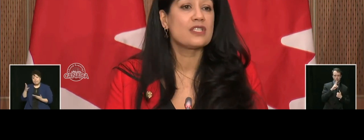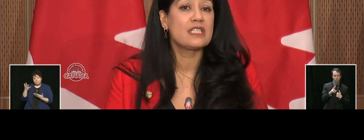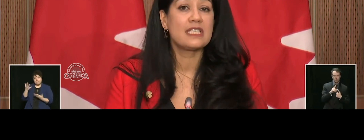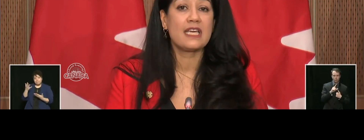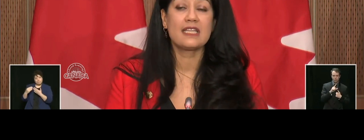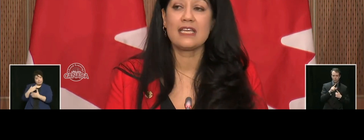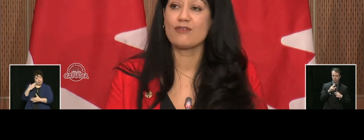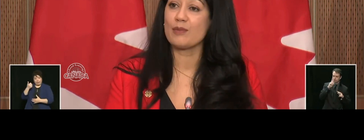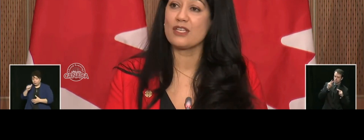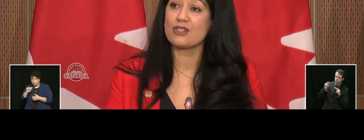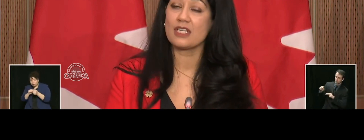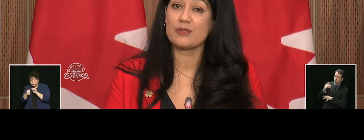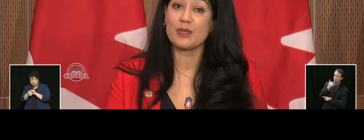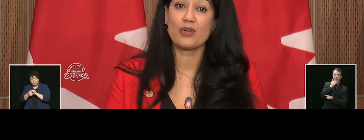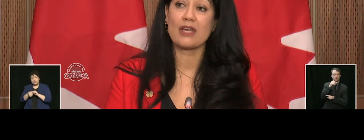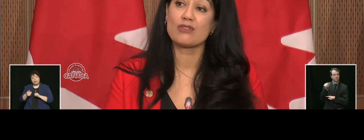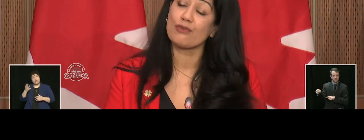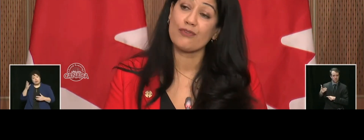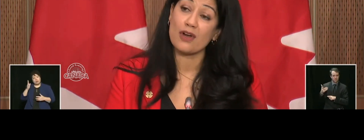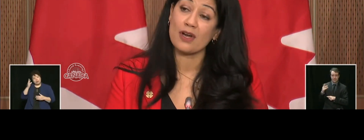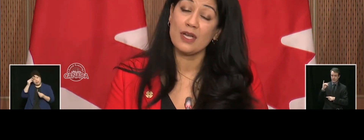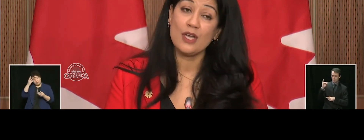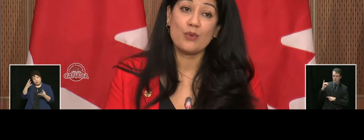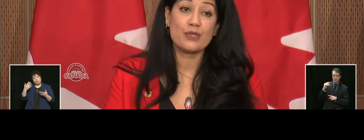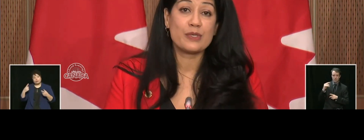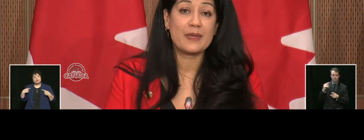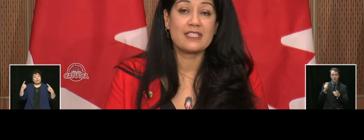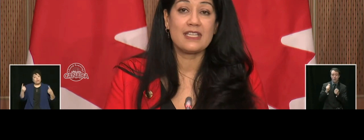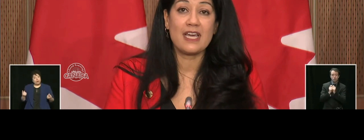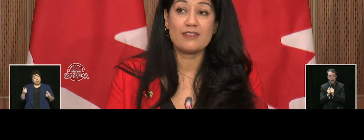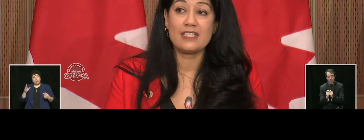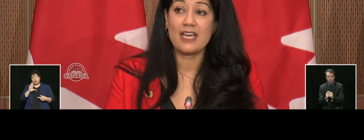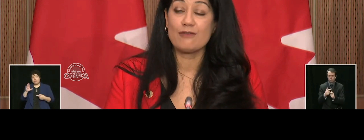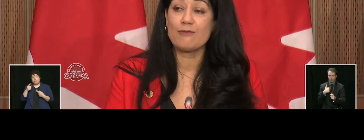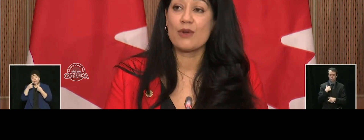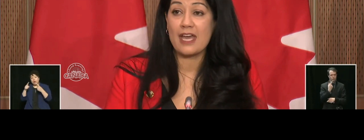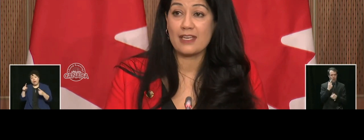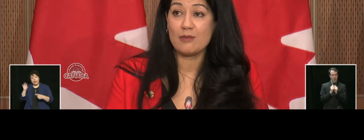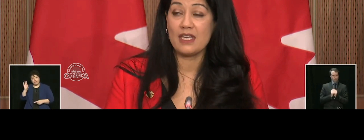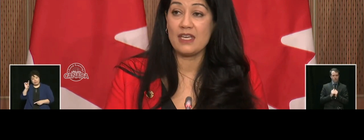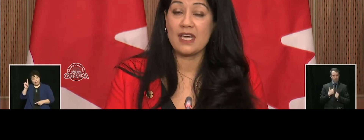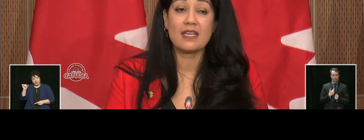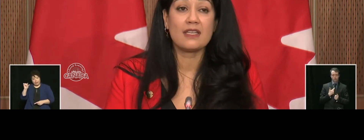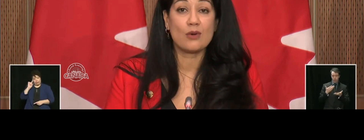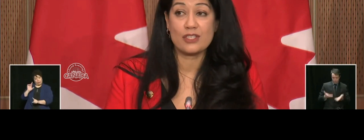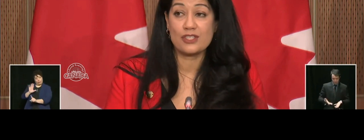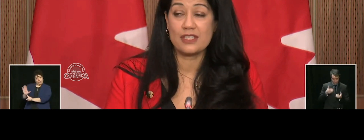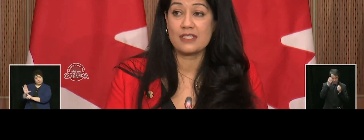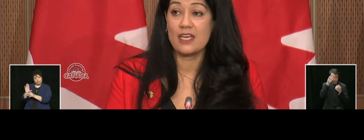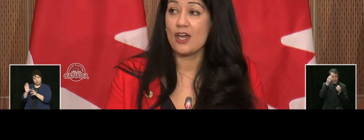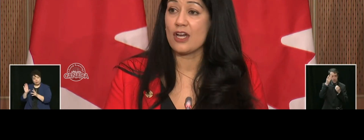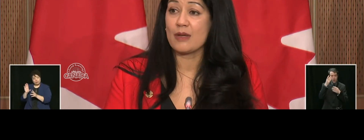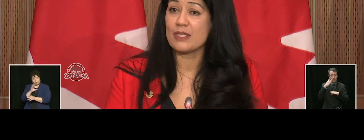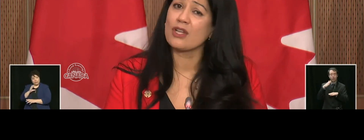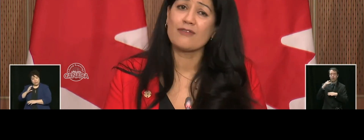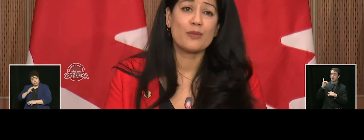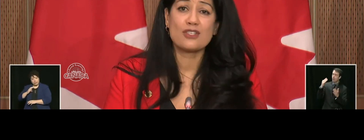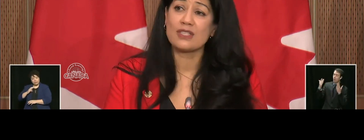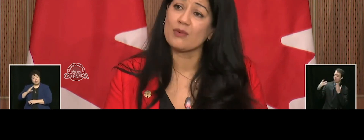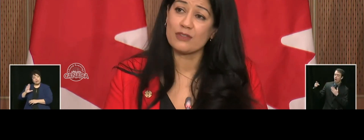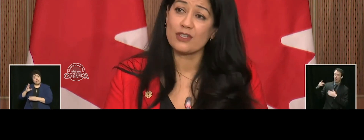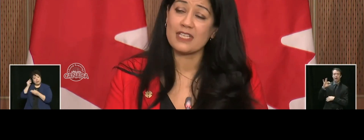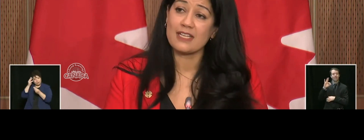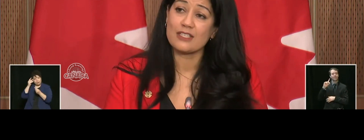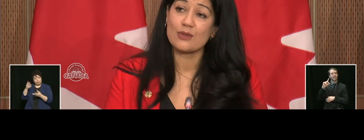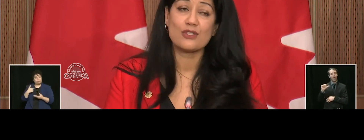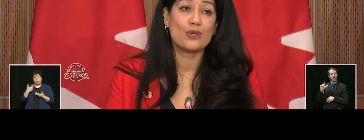that. But just to say that the information that's been put out so far with respect to the FDA for that committee and the questions is all information